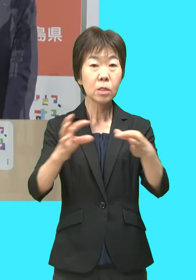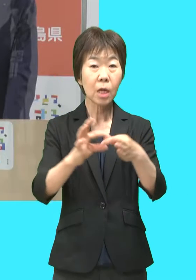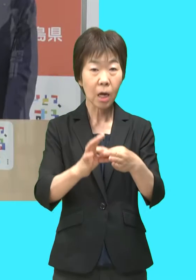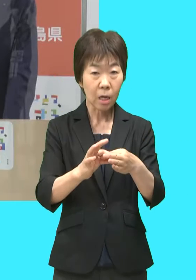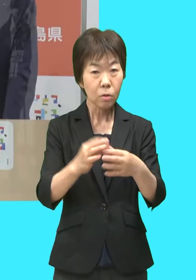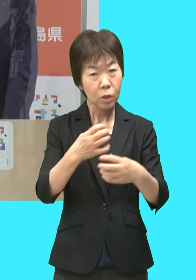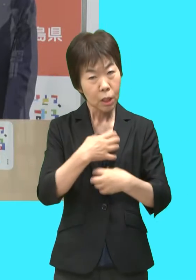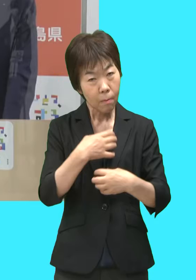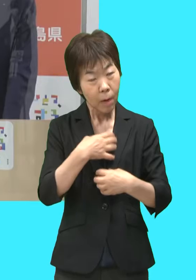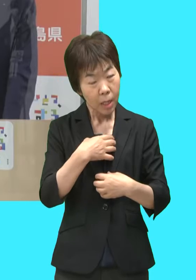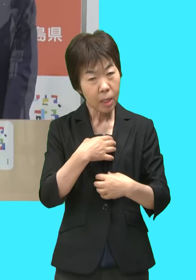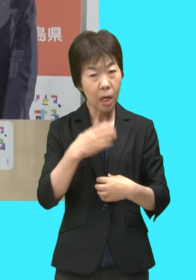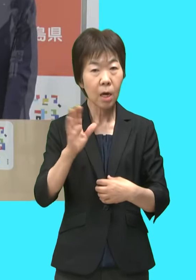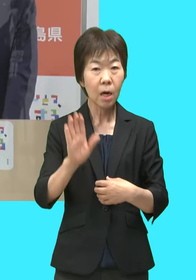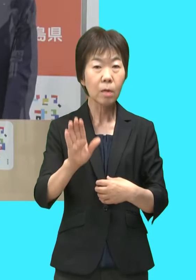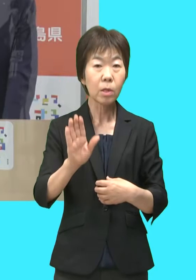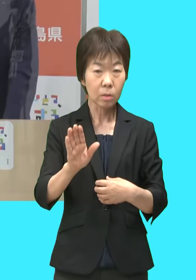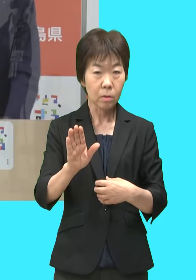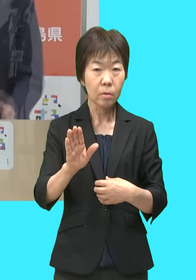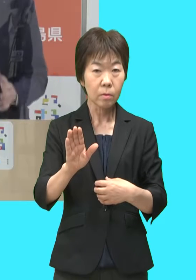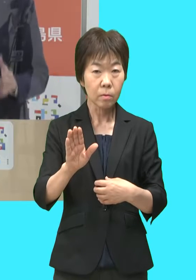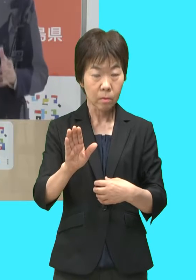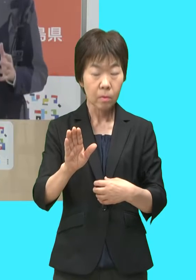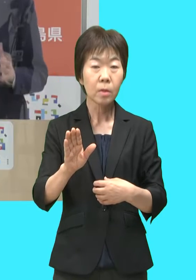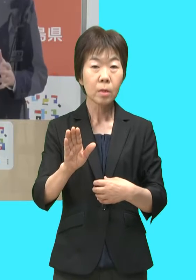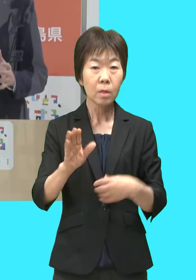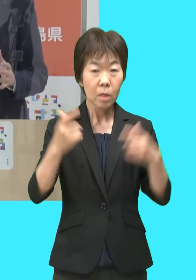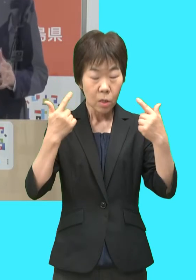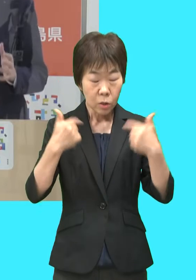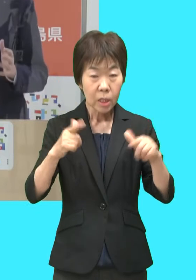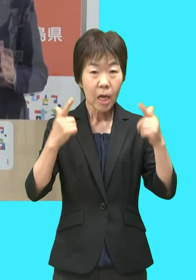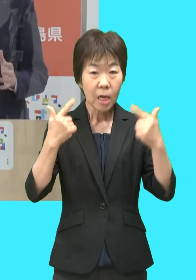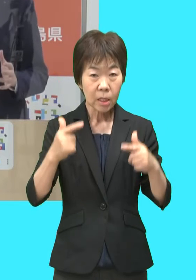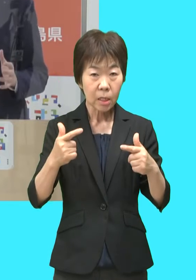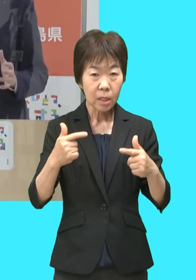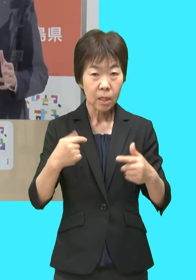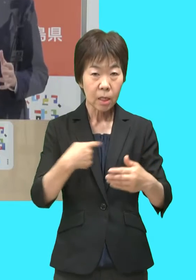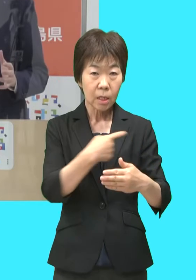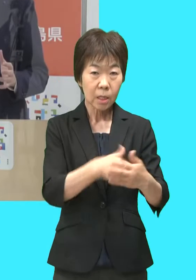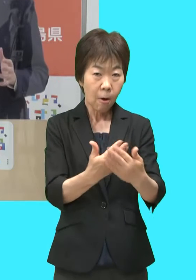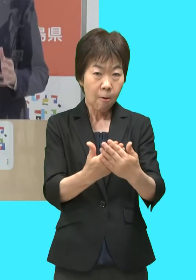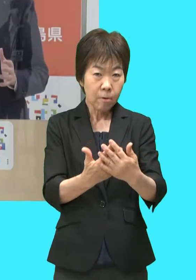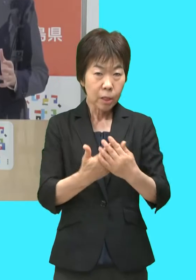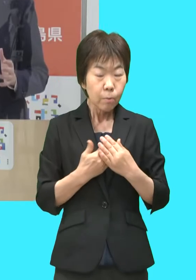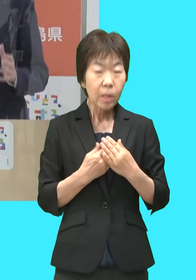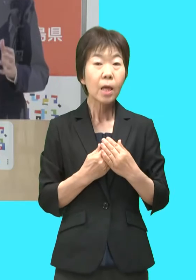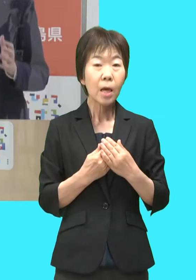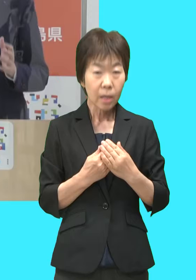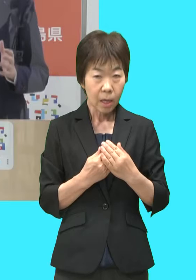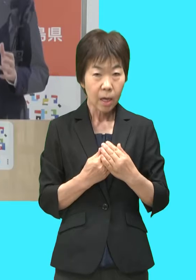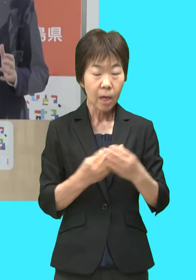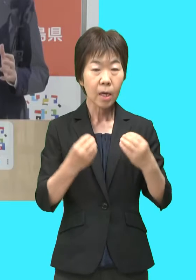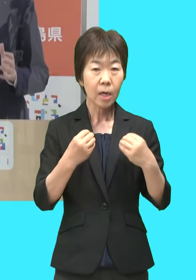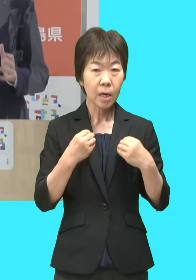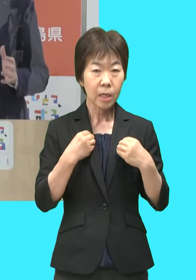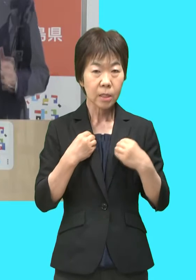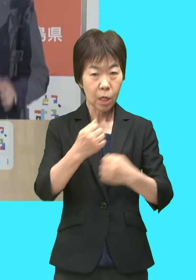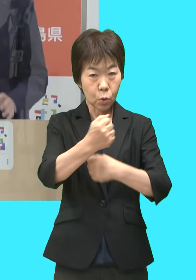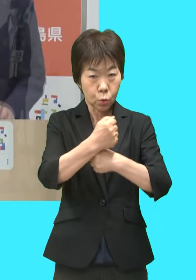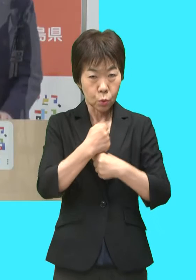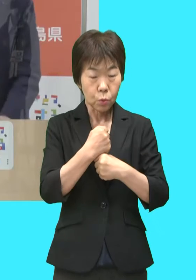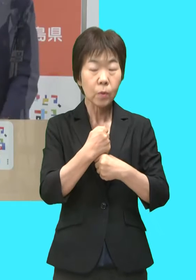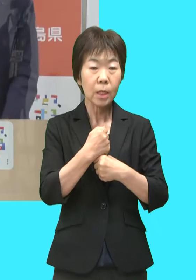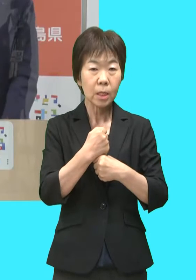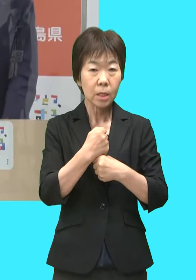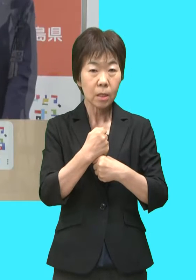かねないという状況もございますので、やはり常に気を引き締めて感染対策に努めてい